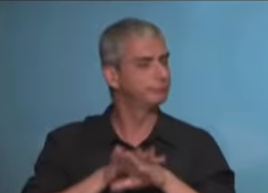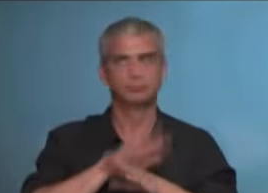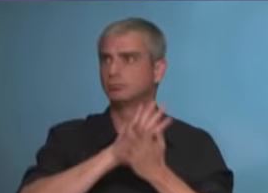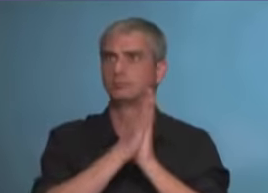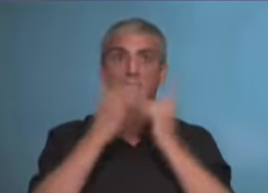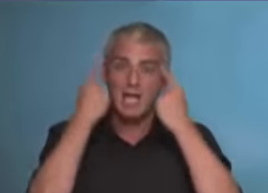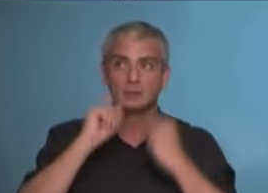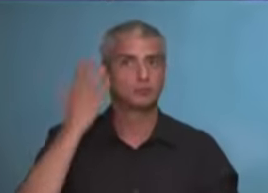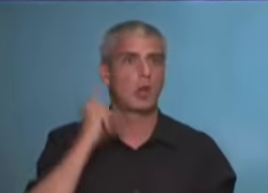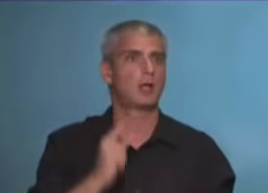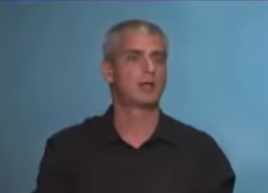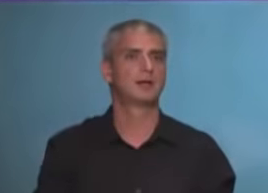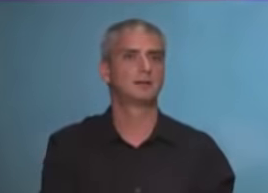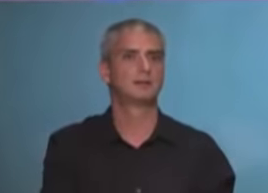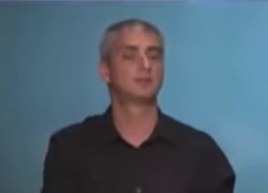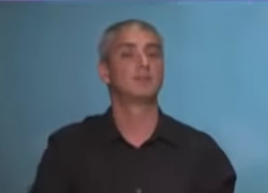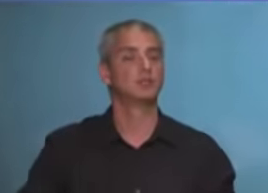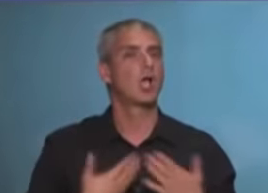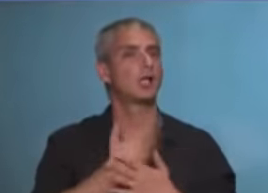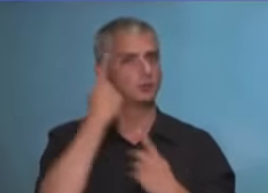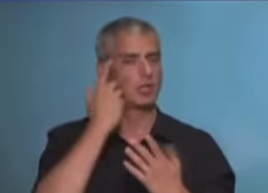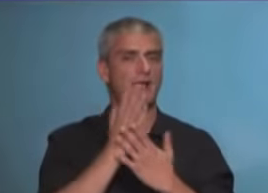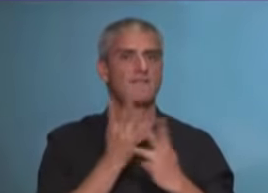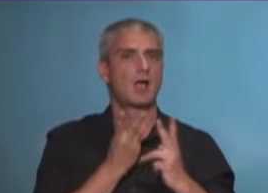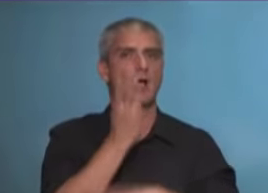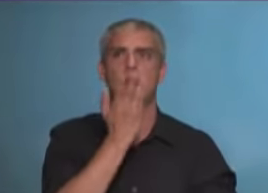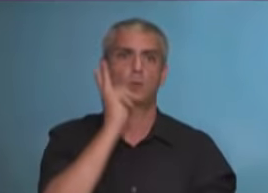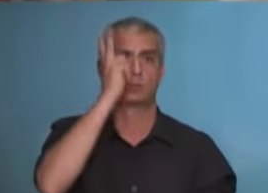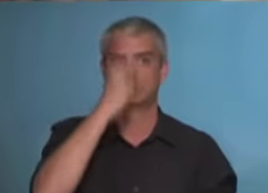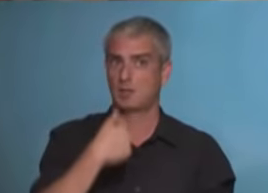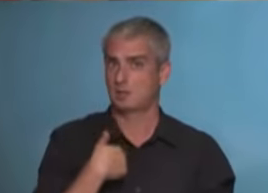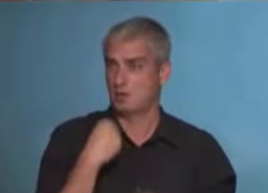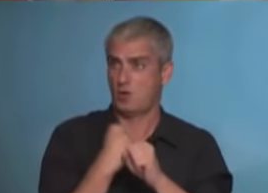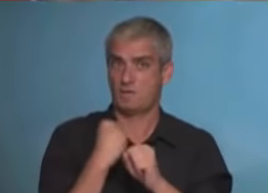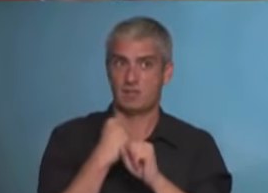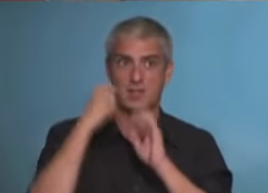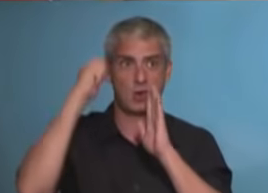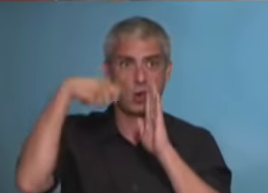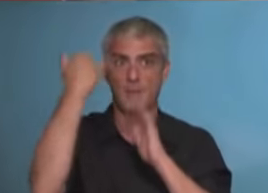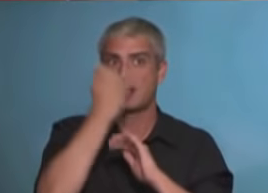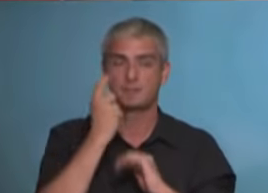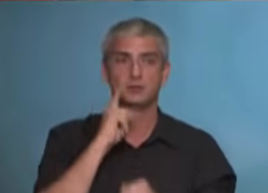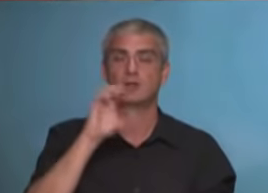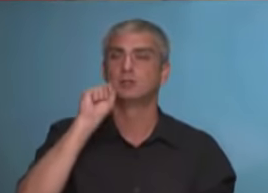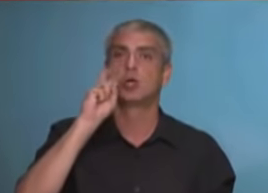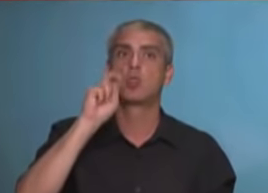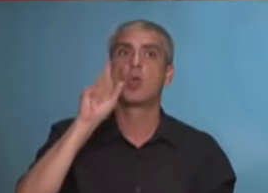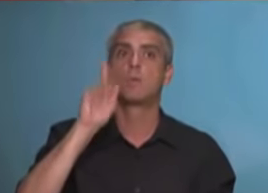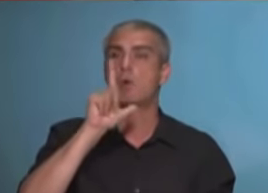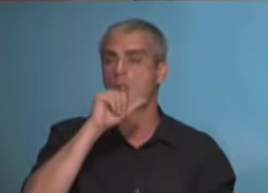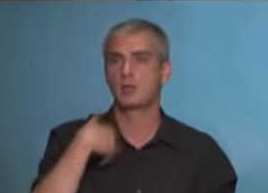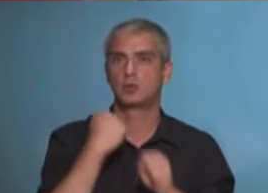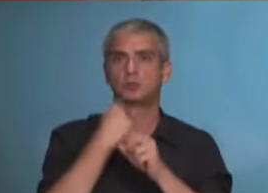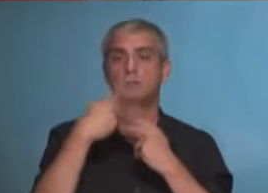לא היה. ויש גם חדשנות חרדית שחצתה את גבולות ישראל. אני עובדת עכשיו באולפני אנימציה שקוראים להם סנובול. אנחנו עובדים על